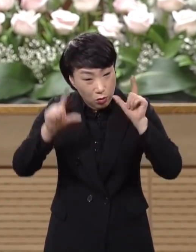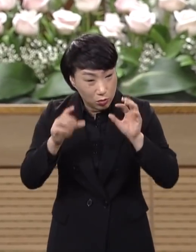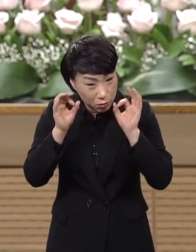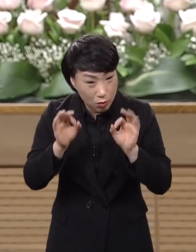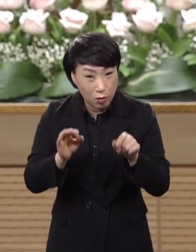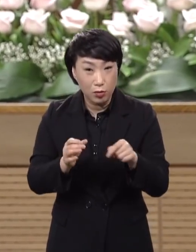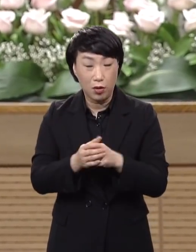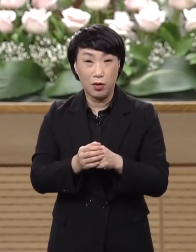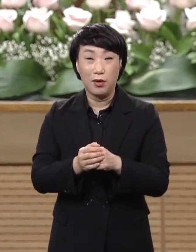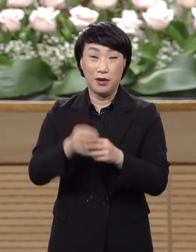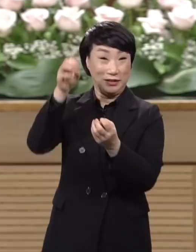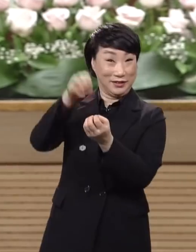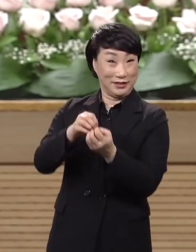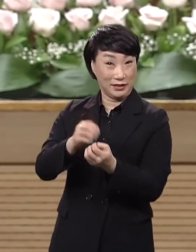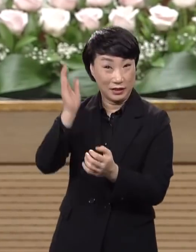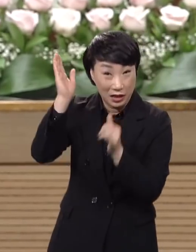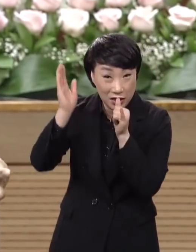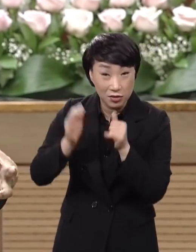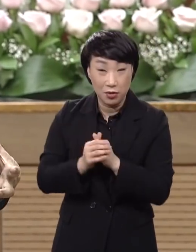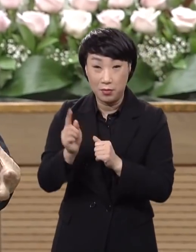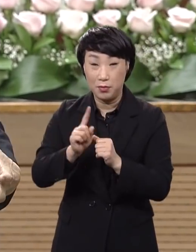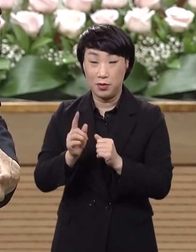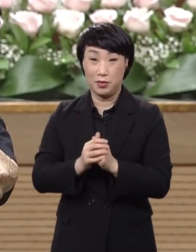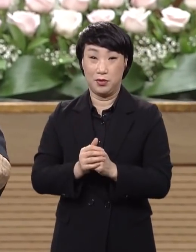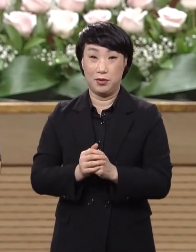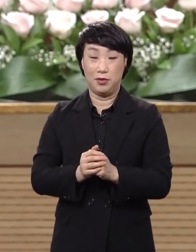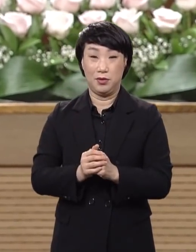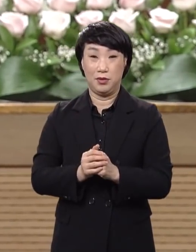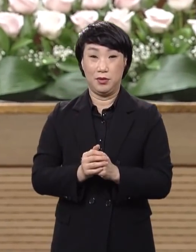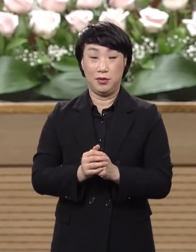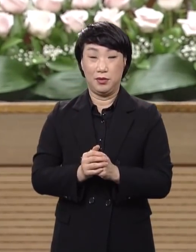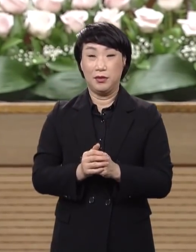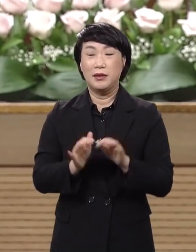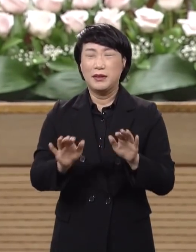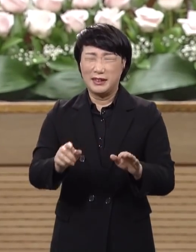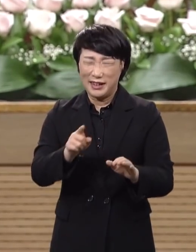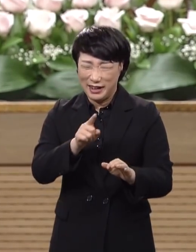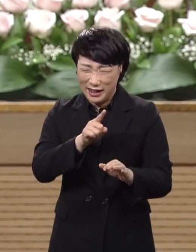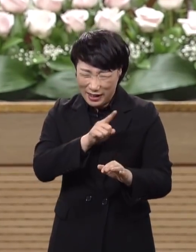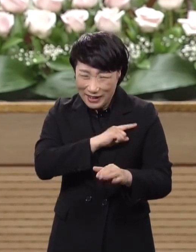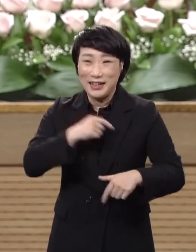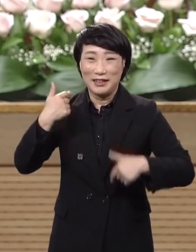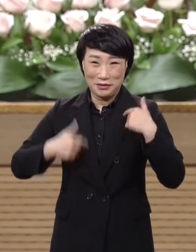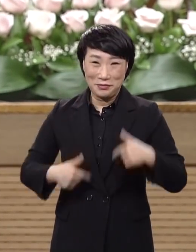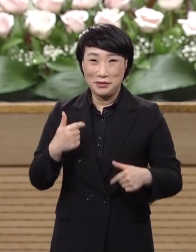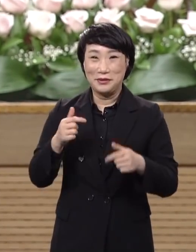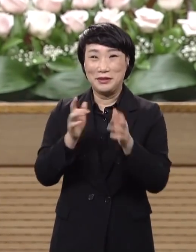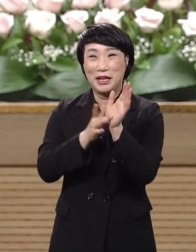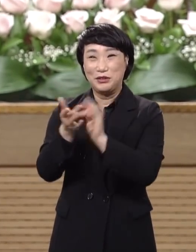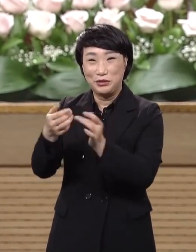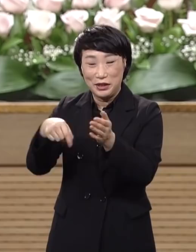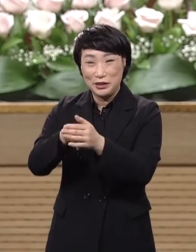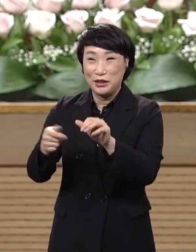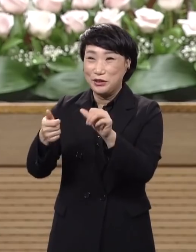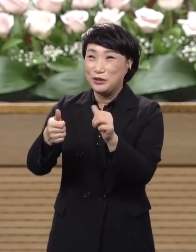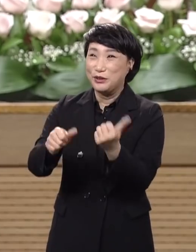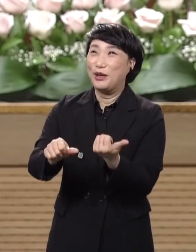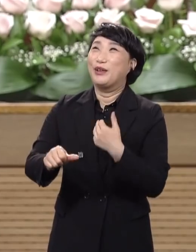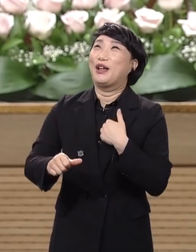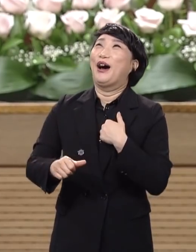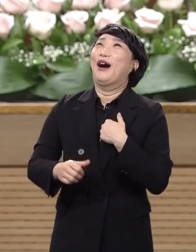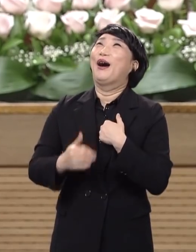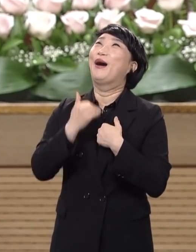속에서 부전에 의하면 아주 가장 기쁨으로 예수를 위해 죽는 것은